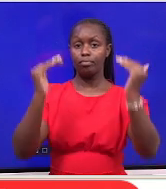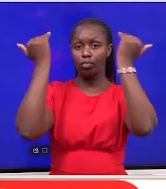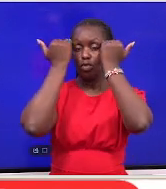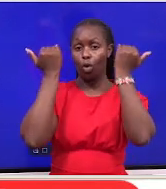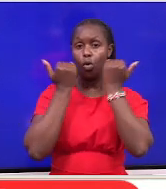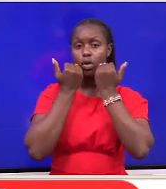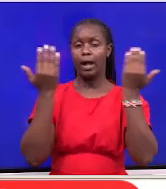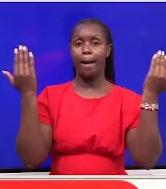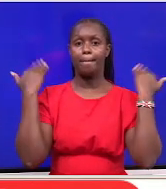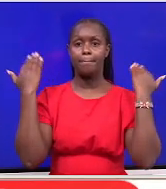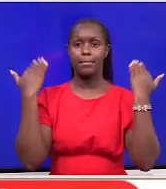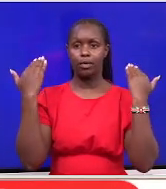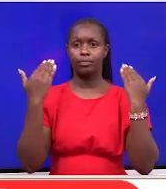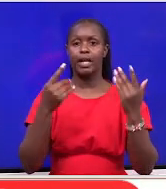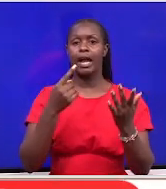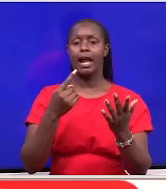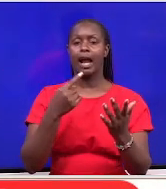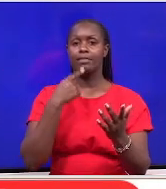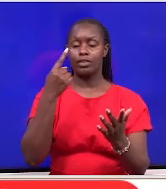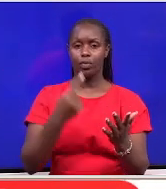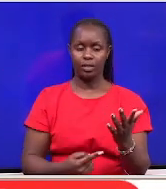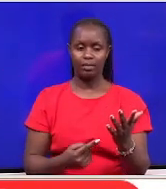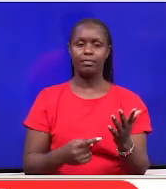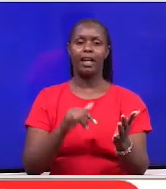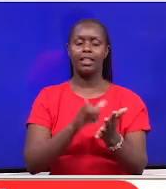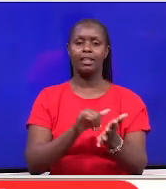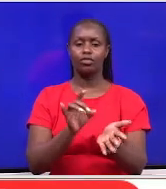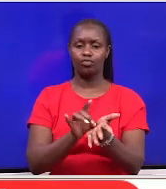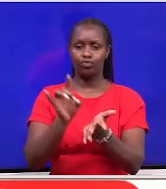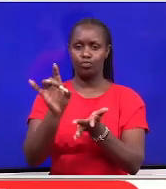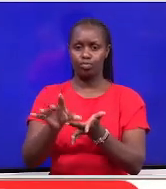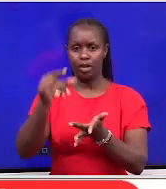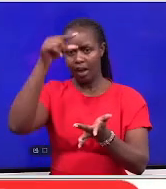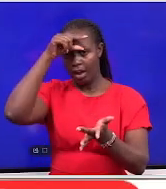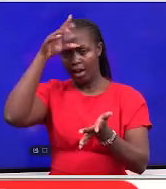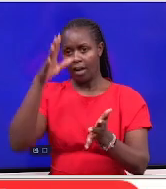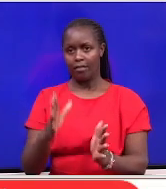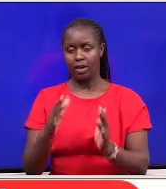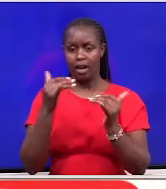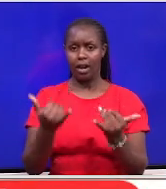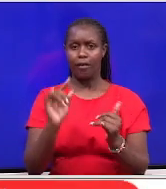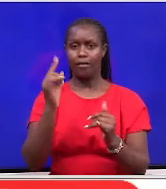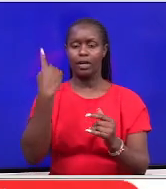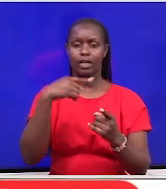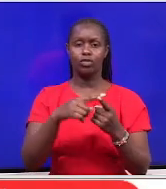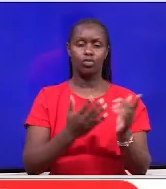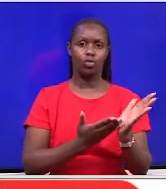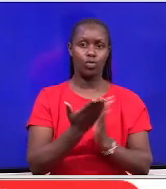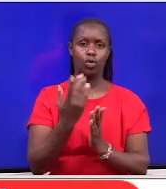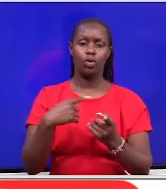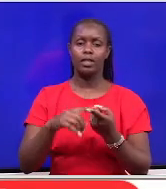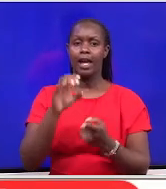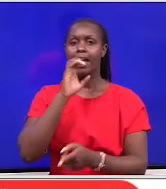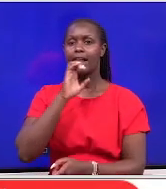Meru imeagiza kuwa ombi la kuondolewa mashtaka dhidi ya gavana Kawira Mwangaza lipelekwe kwenye baraza la wazee la Njuri Ncheke.